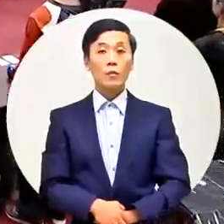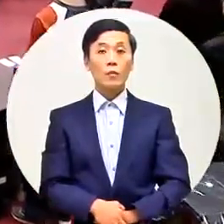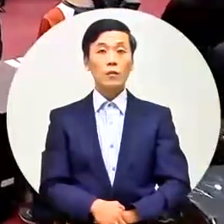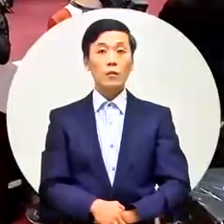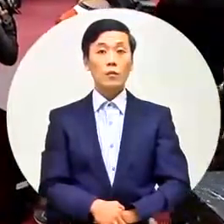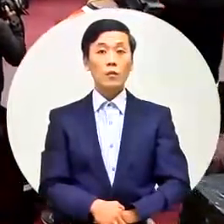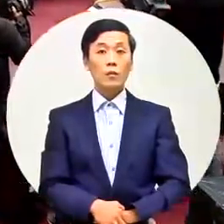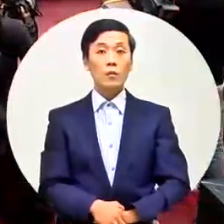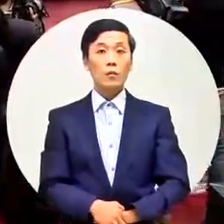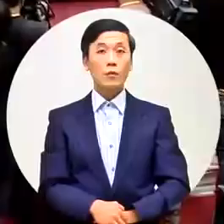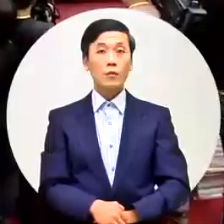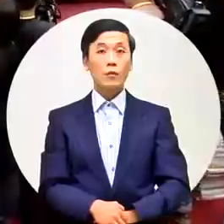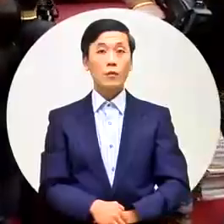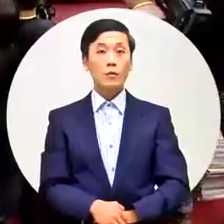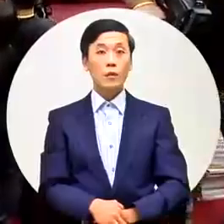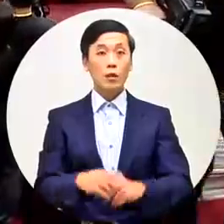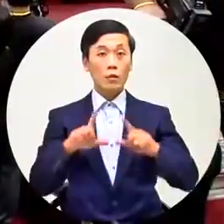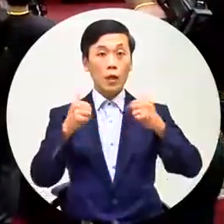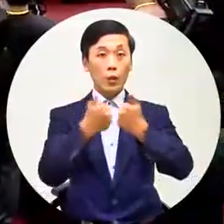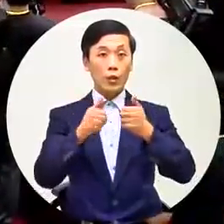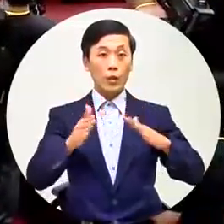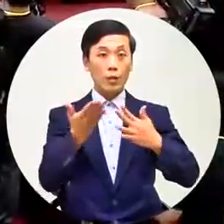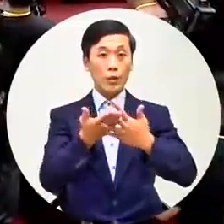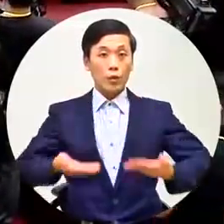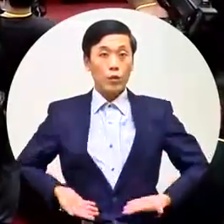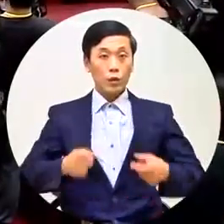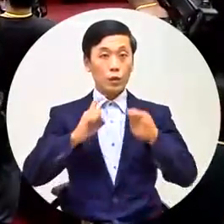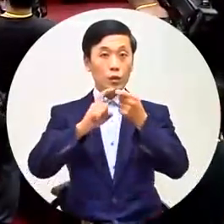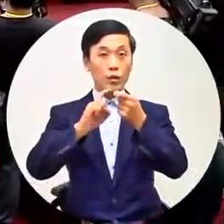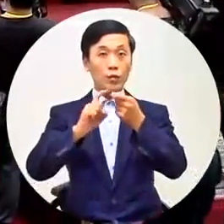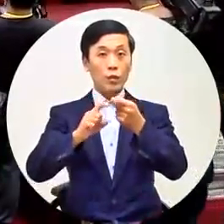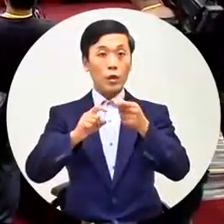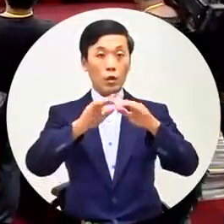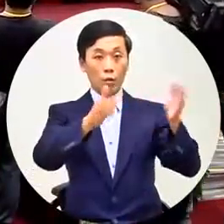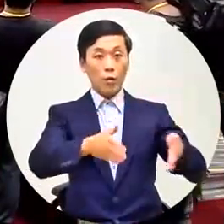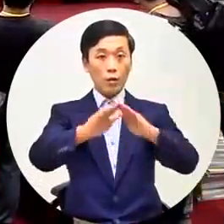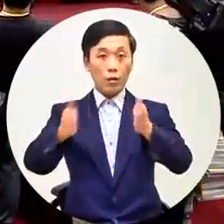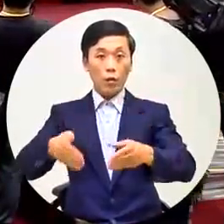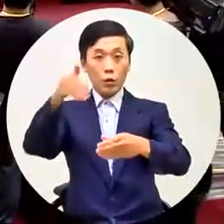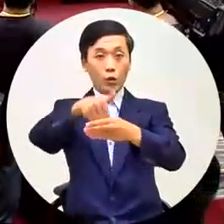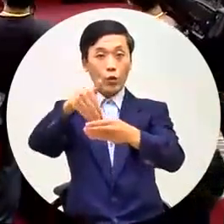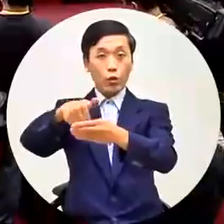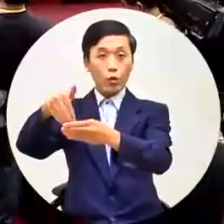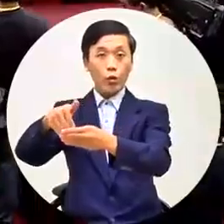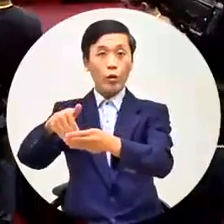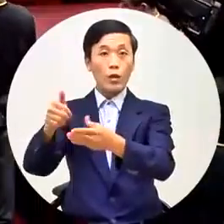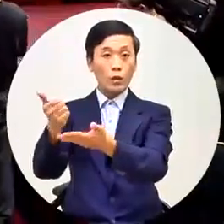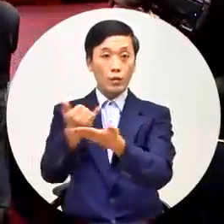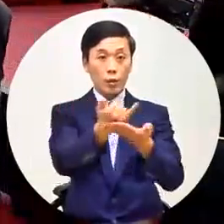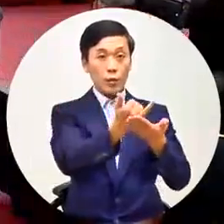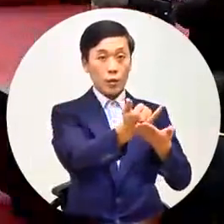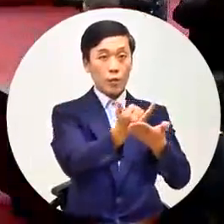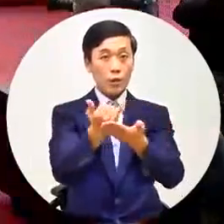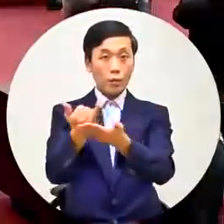大会休息10分钟，布置投票所，请各位贵宾至简报室休息。 请各位媒体记者